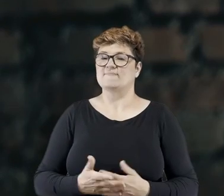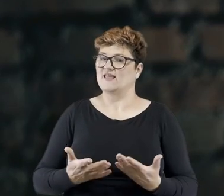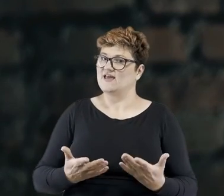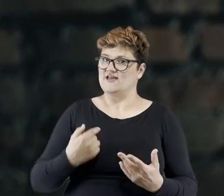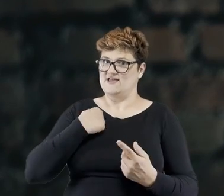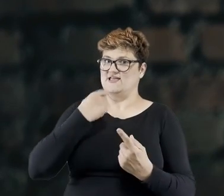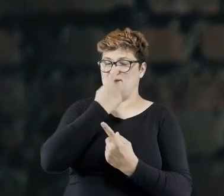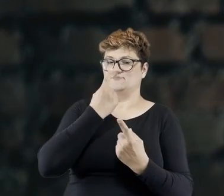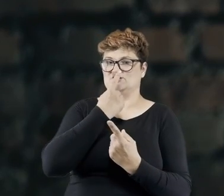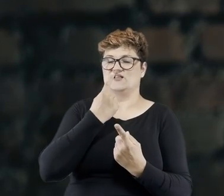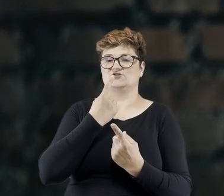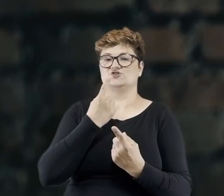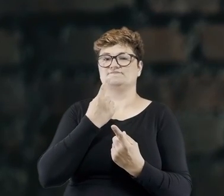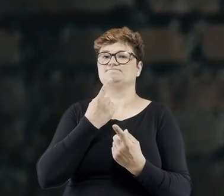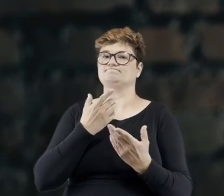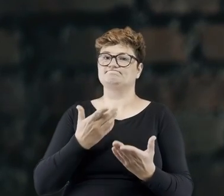I jakby myślę, że